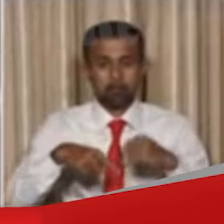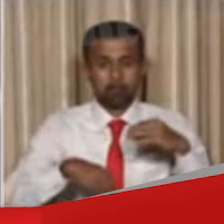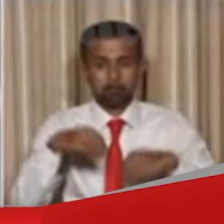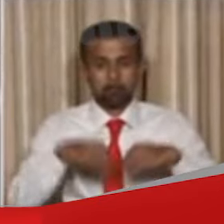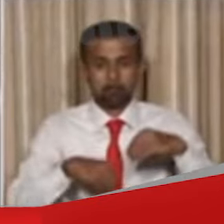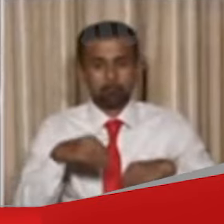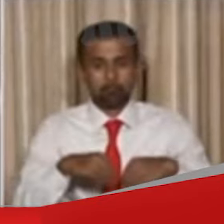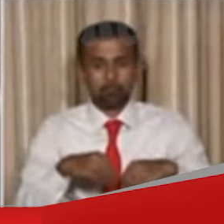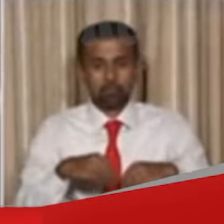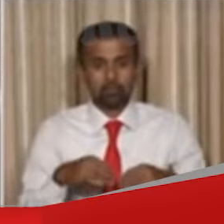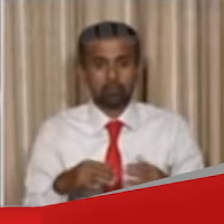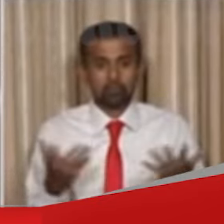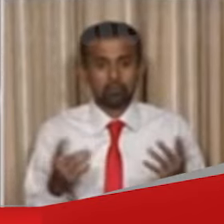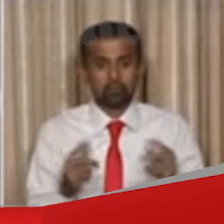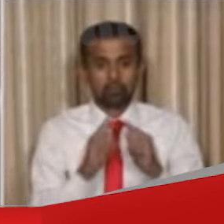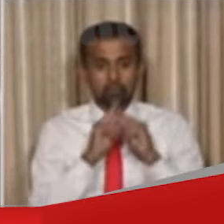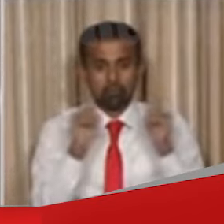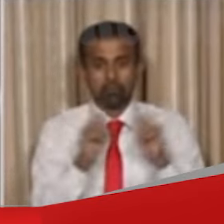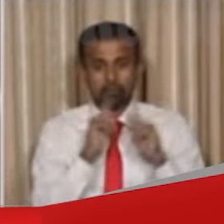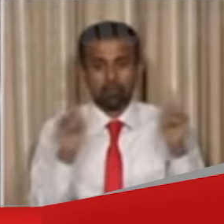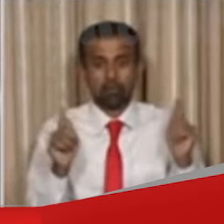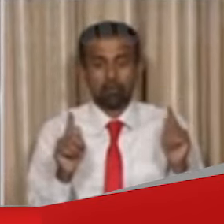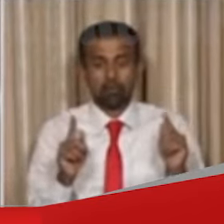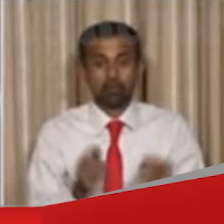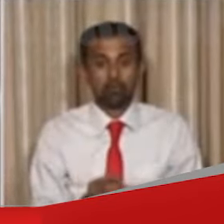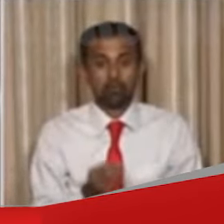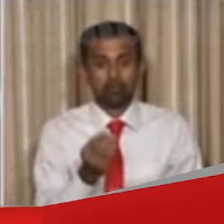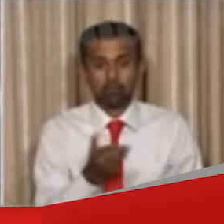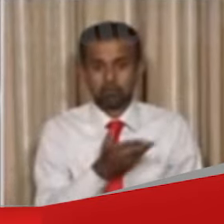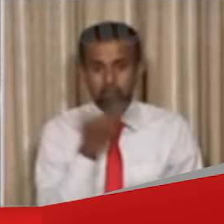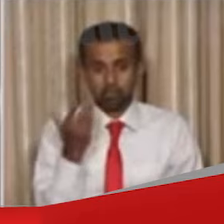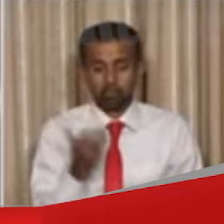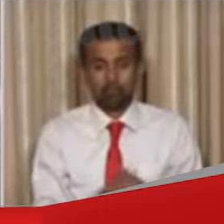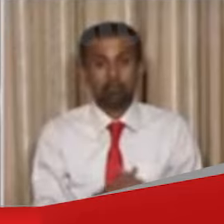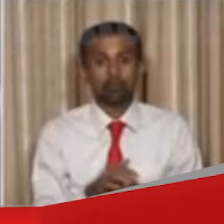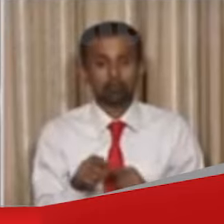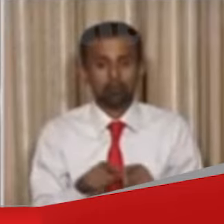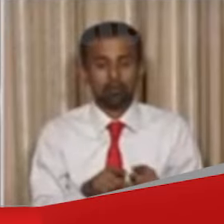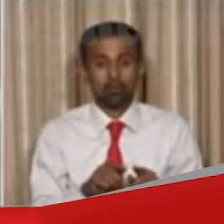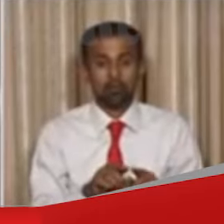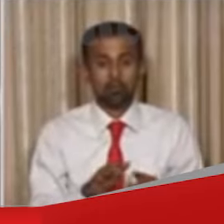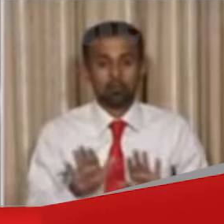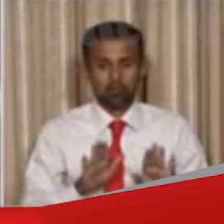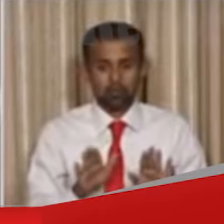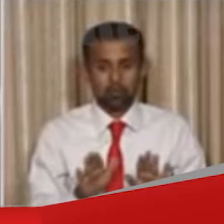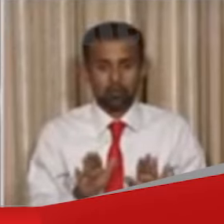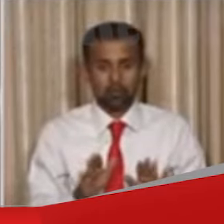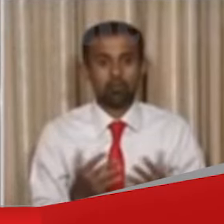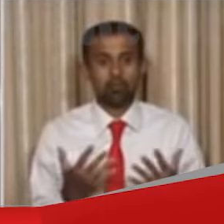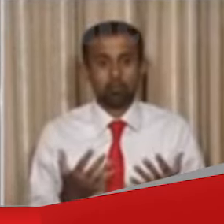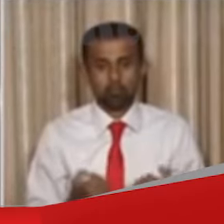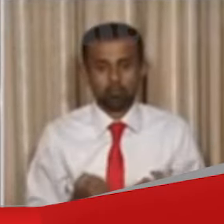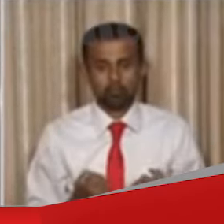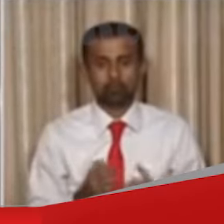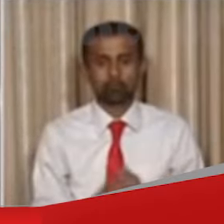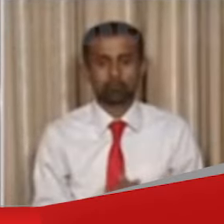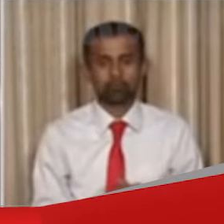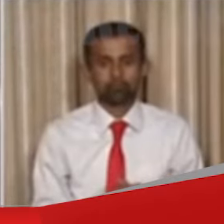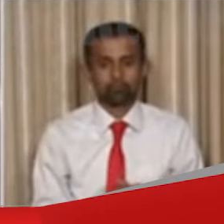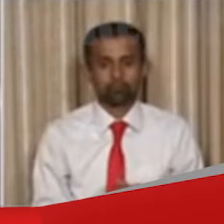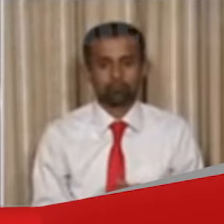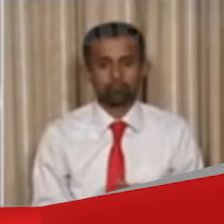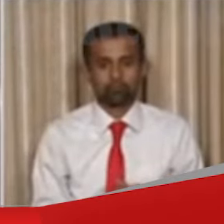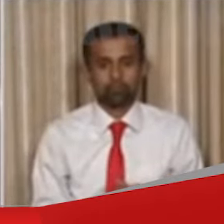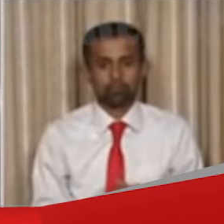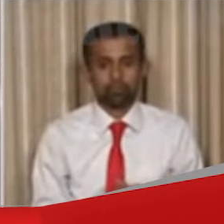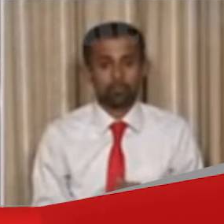අය නොකරන ලද ප්‍රකාශ වුන් කලායයි කියලා ඉදිරිපත් කරන්න පුළුවන් එවැනි තත්ත්වයන් නියාමනය කරන්න පාලනය කරන්න අවශ්‍යයි. හැබැයි ඒ සඳහා